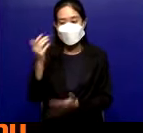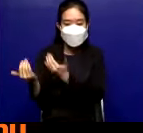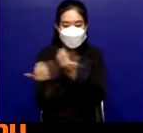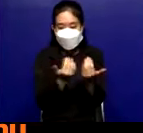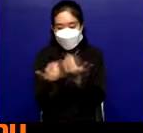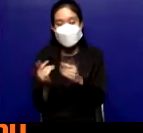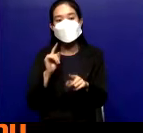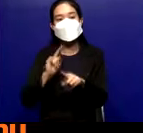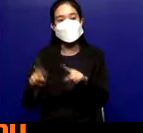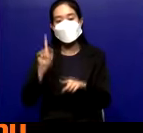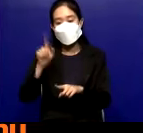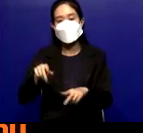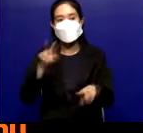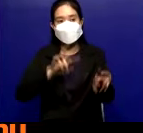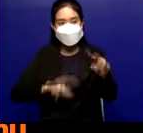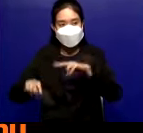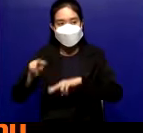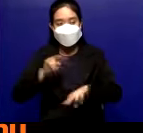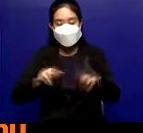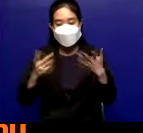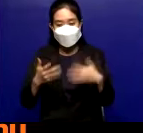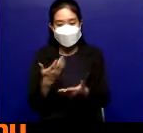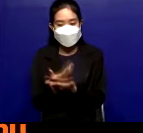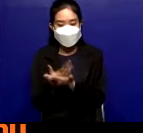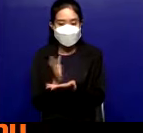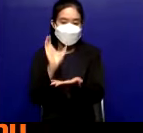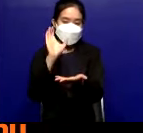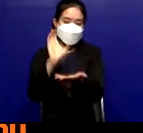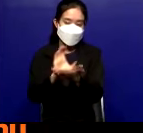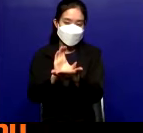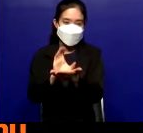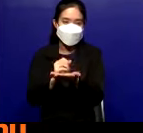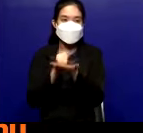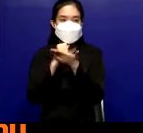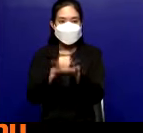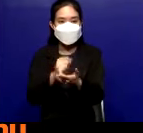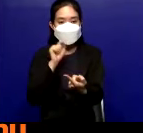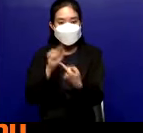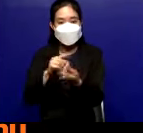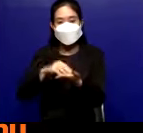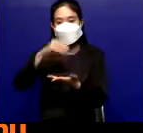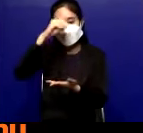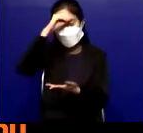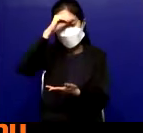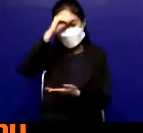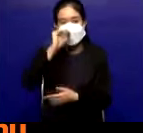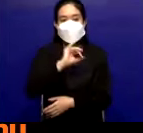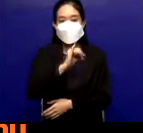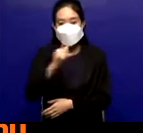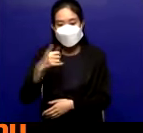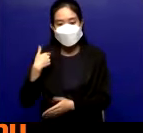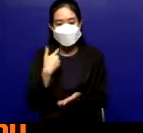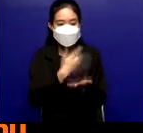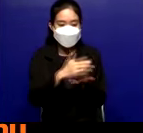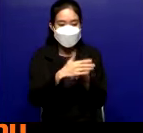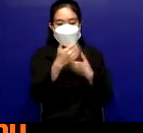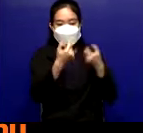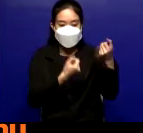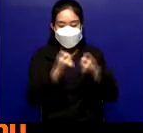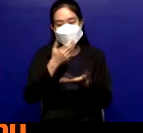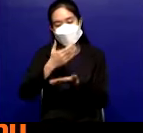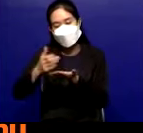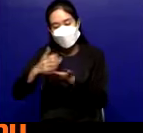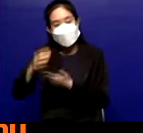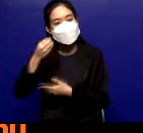ที่ต้องกินนมและส่งเสียให้เรียนหนังสือหลายคนมีภาระต้องผ่อนบ้านผ่อนรถและอีกหลายค